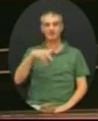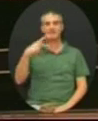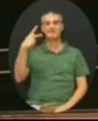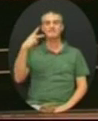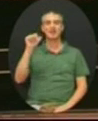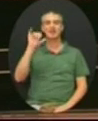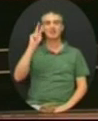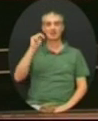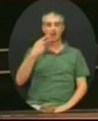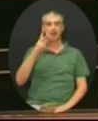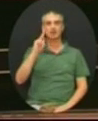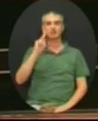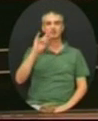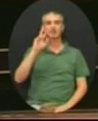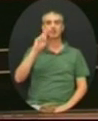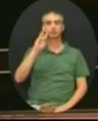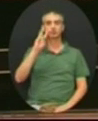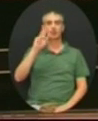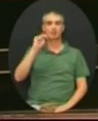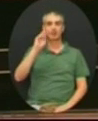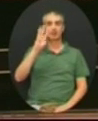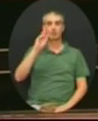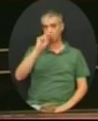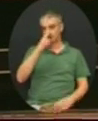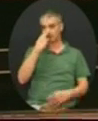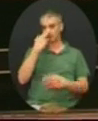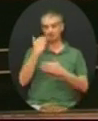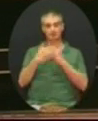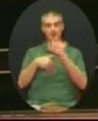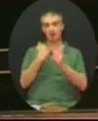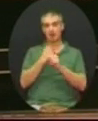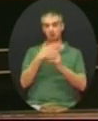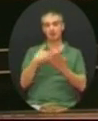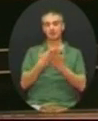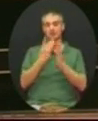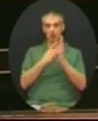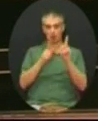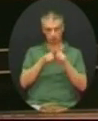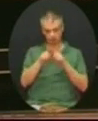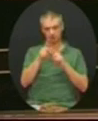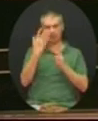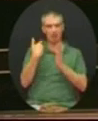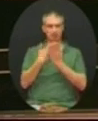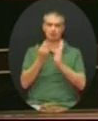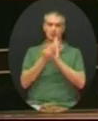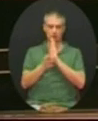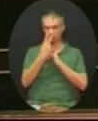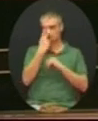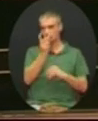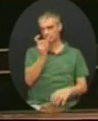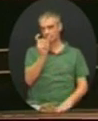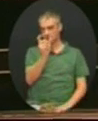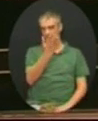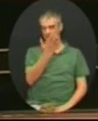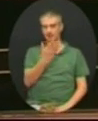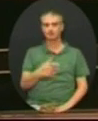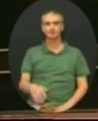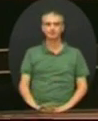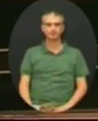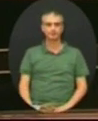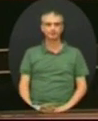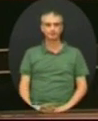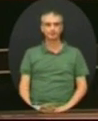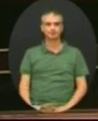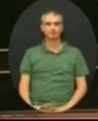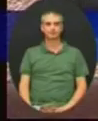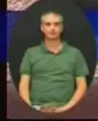קירשנבאום מנסים לקדם הצעת חוק כזאת. ההצעה הזאת נופלת, בואי נראה כמה קטע מתוך הדיון. קטע